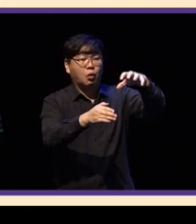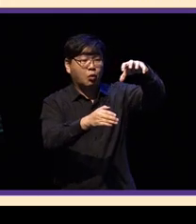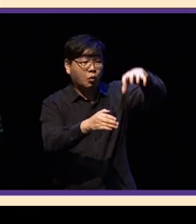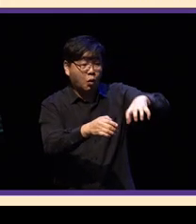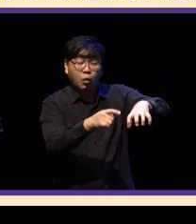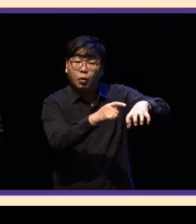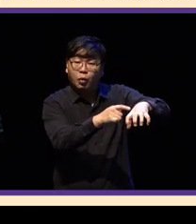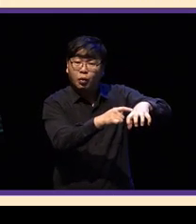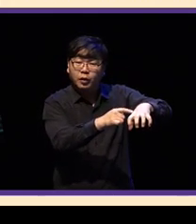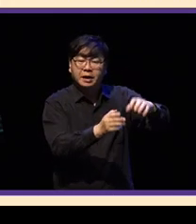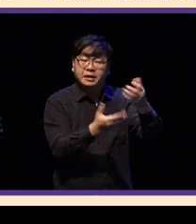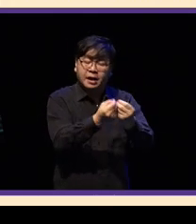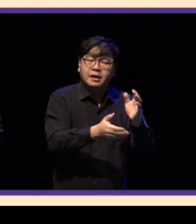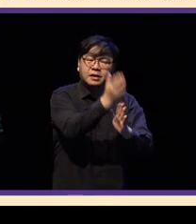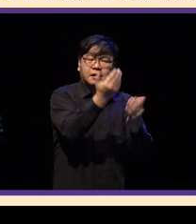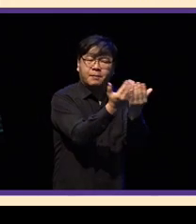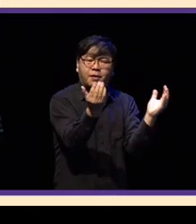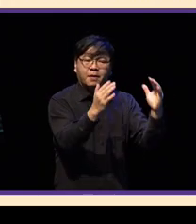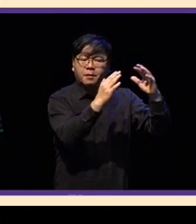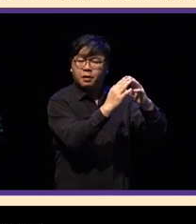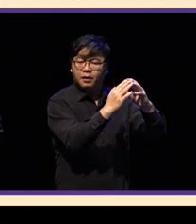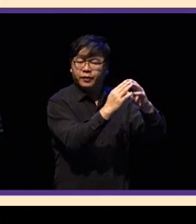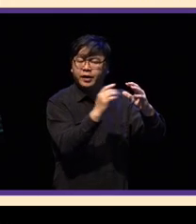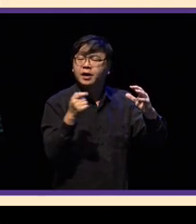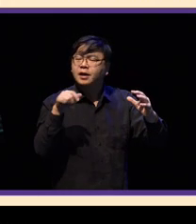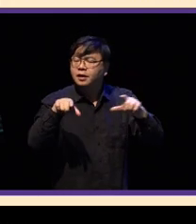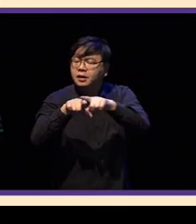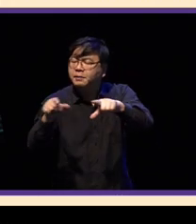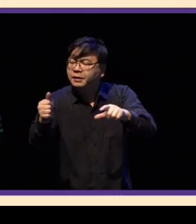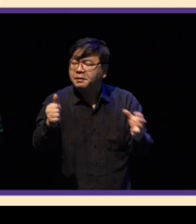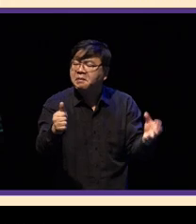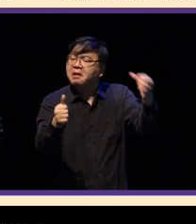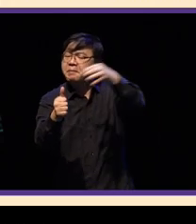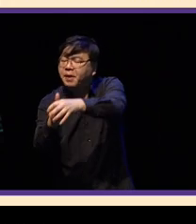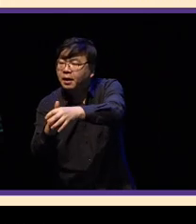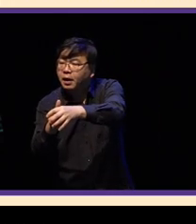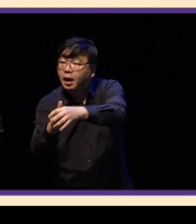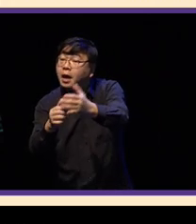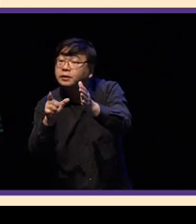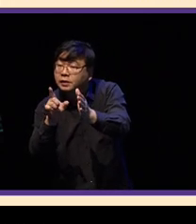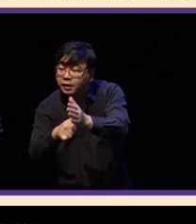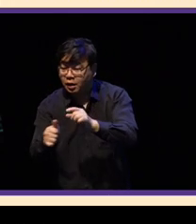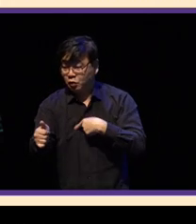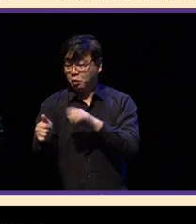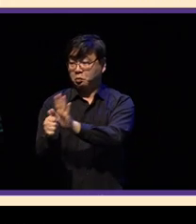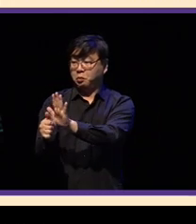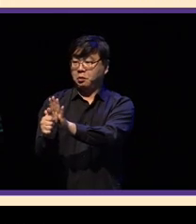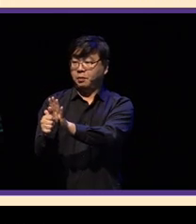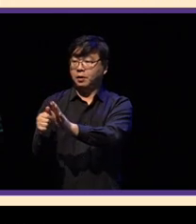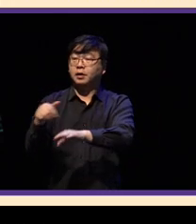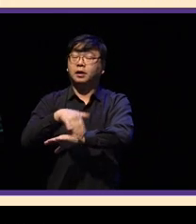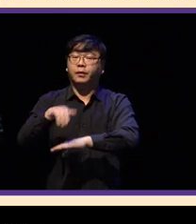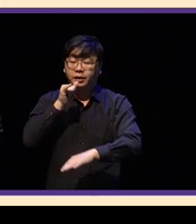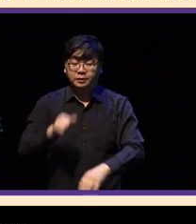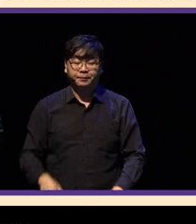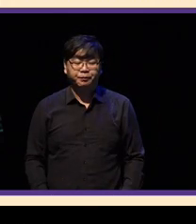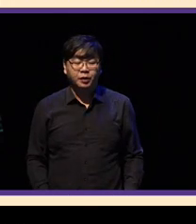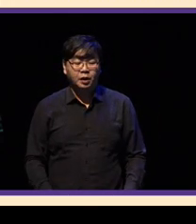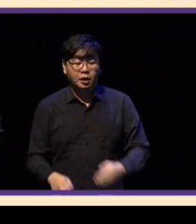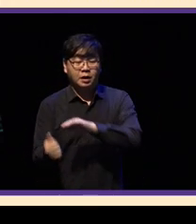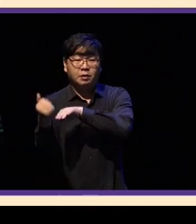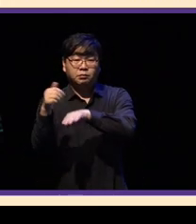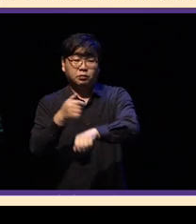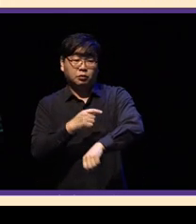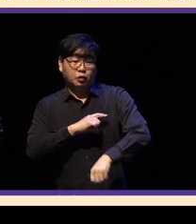위탁을 받아서 운영하시는 분까지 신청할 수 있도록 문호를 열었습니다. 자격 기준도 대폭